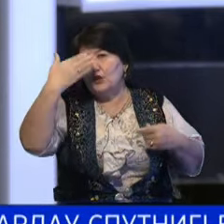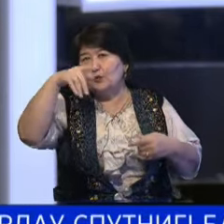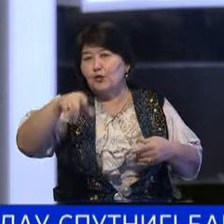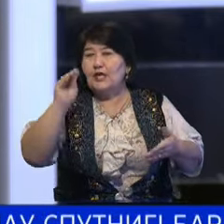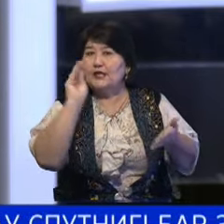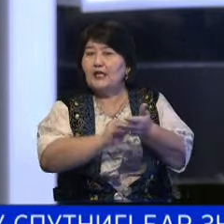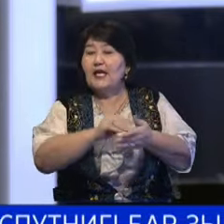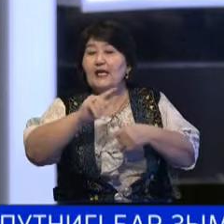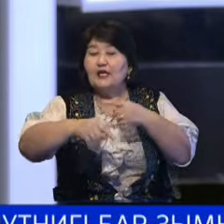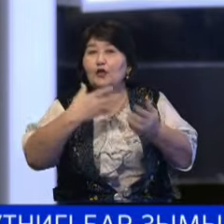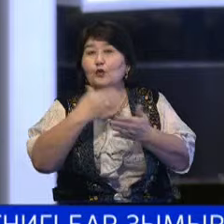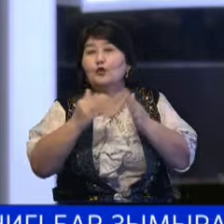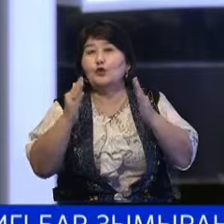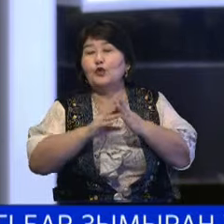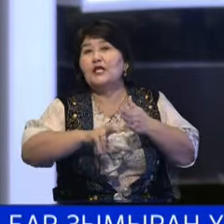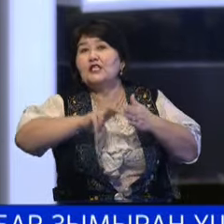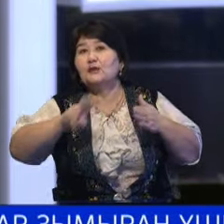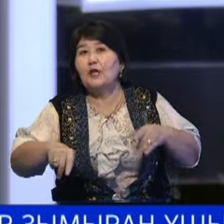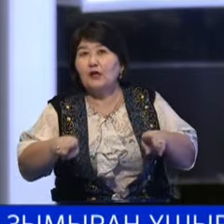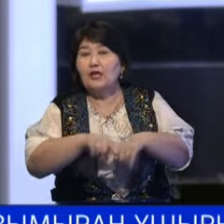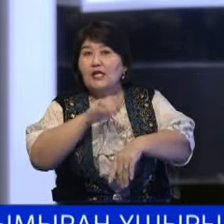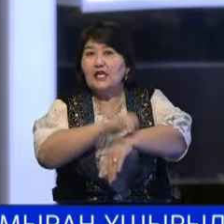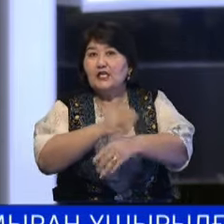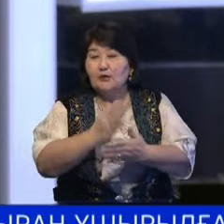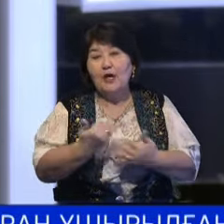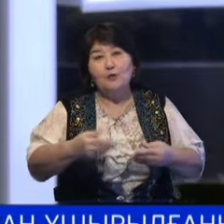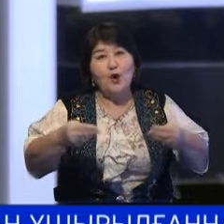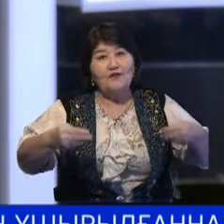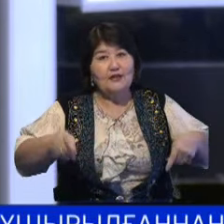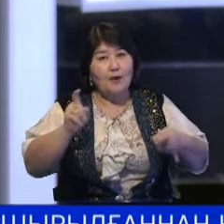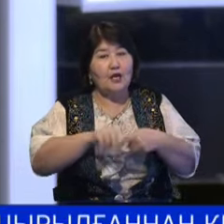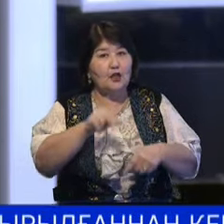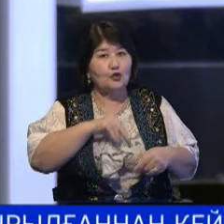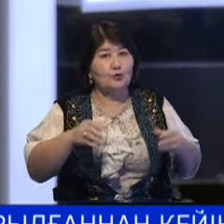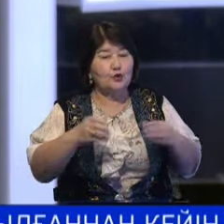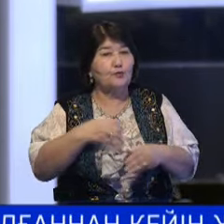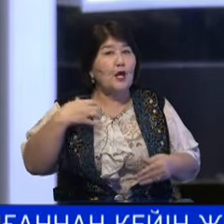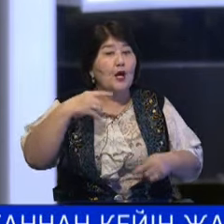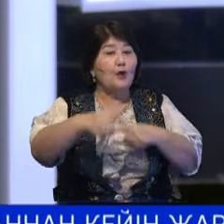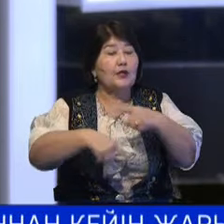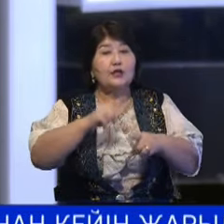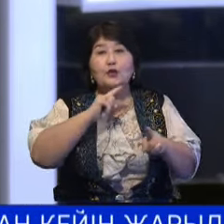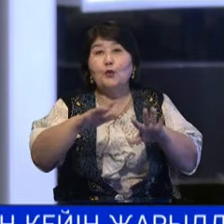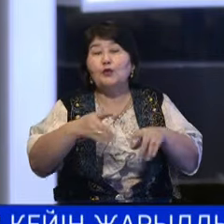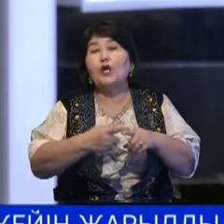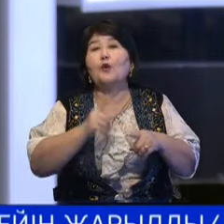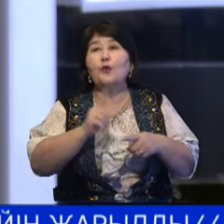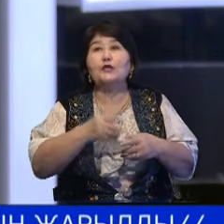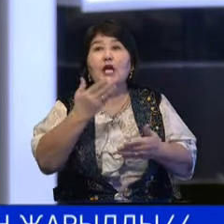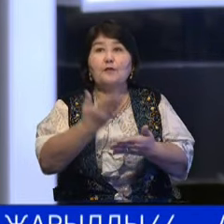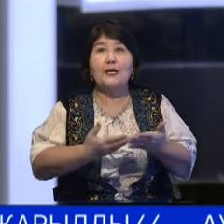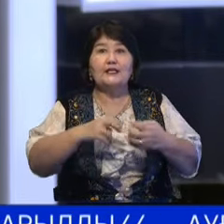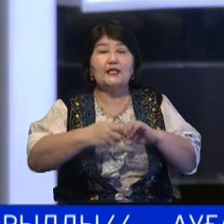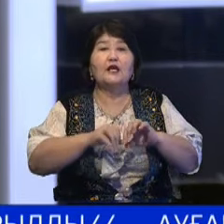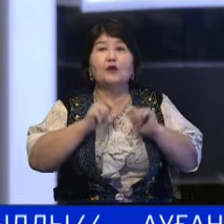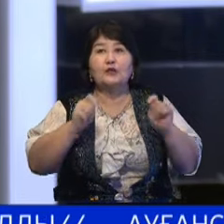адамның тіркеліп, кейін өз үйінің тізімінен шығып қалу деректері бар. Бүгін ведомствоаралық жұмыс тобының өзек кезекті отырысында осы мәселе